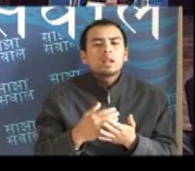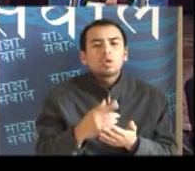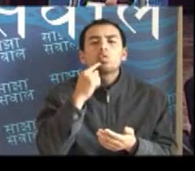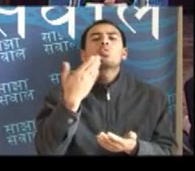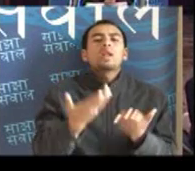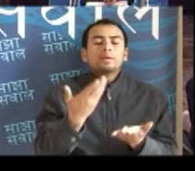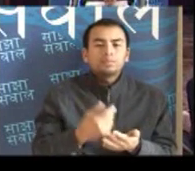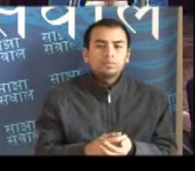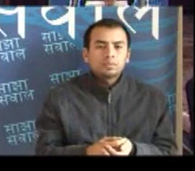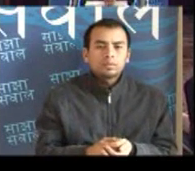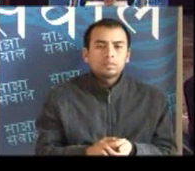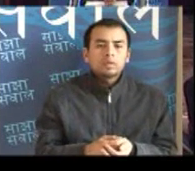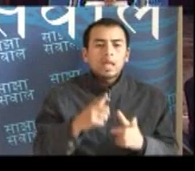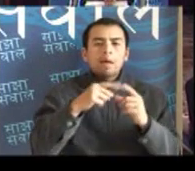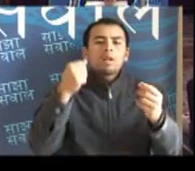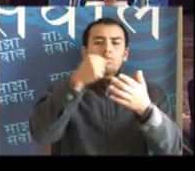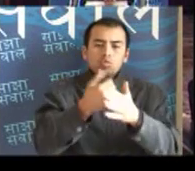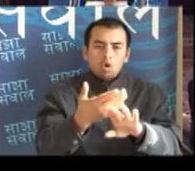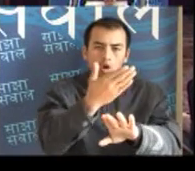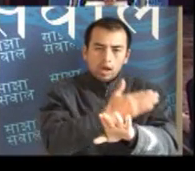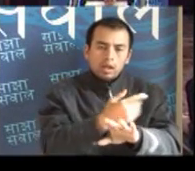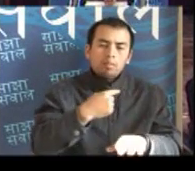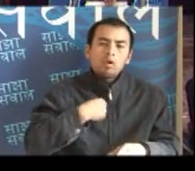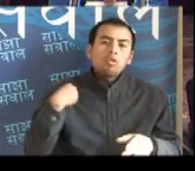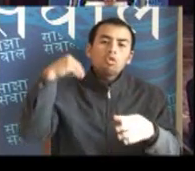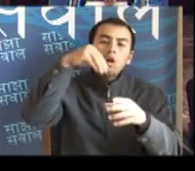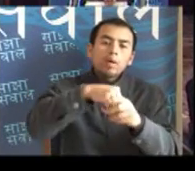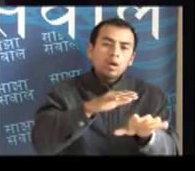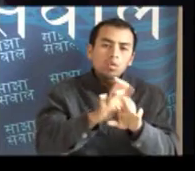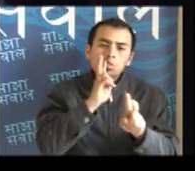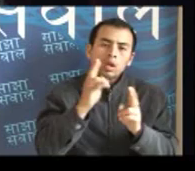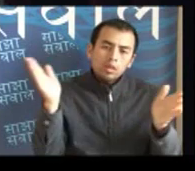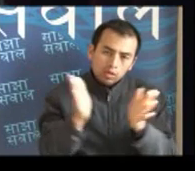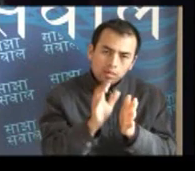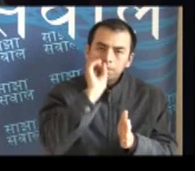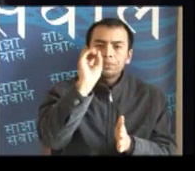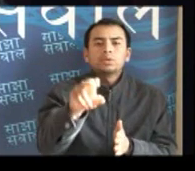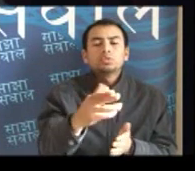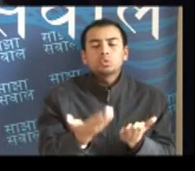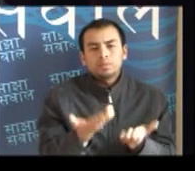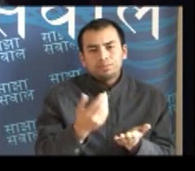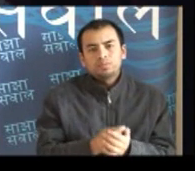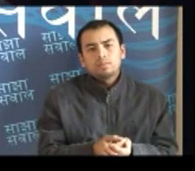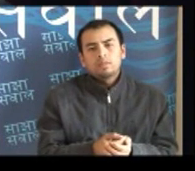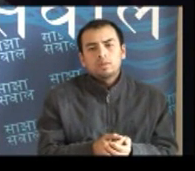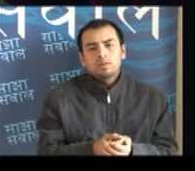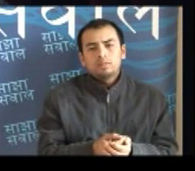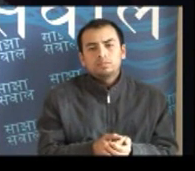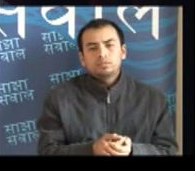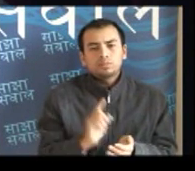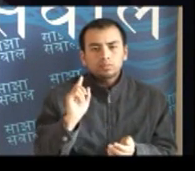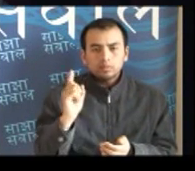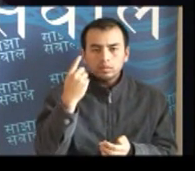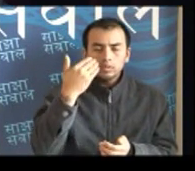त्यहाँ चाहिँ? त्यहाँ पुग्नुभन्दा पहिले म हाम्रो सहभागीहरूले राख्नुभएका कुराहरूलाई संक्षेपमा राख्ने कोसिस गर्छु कि